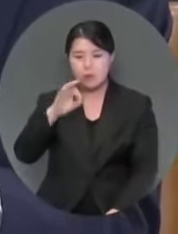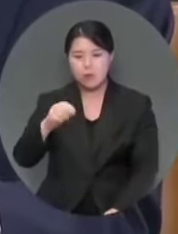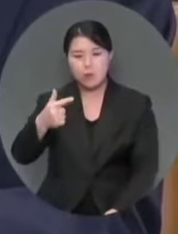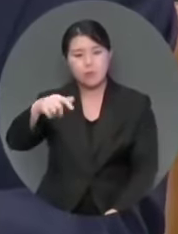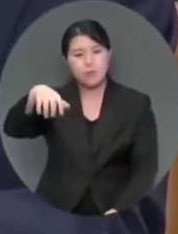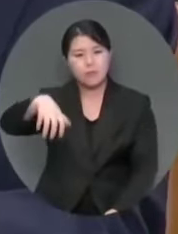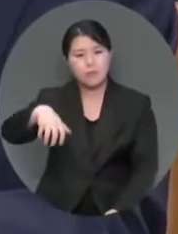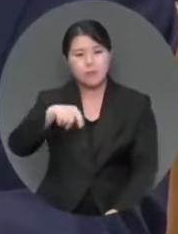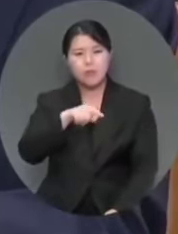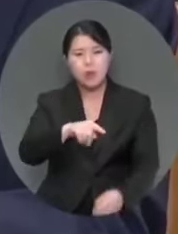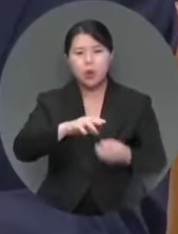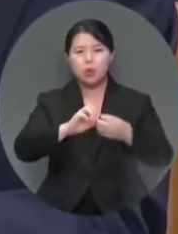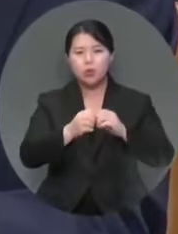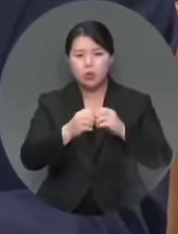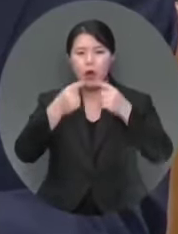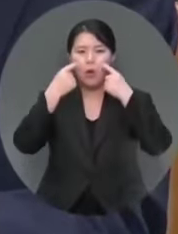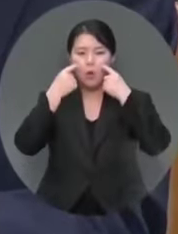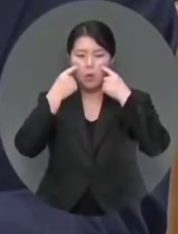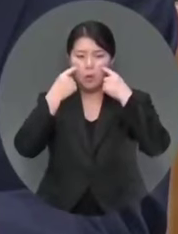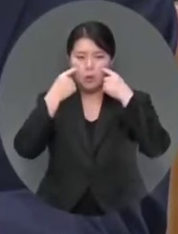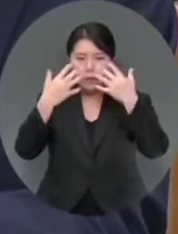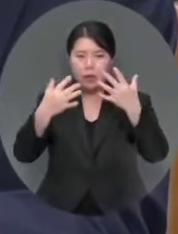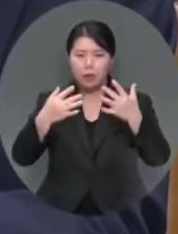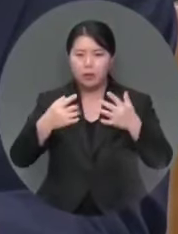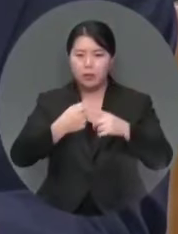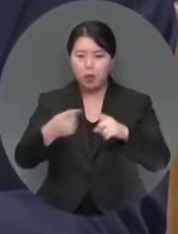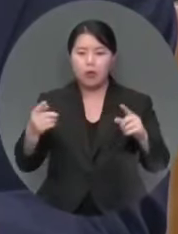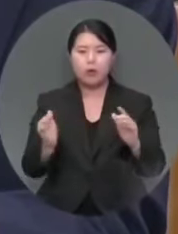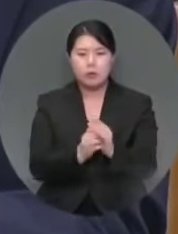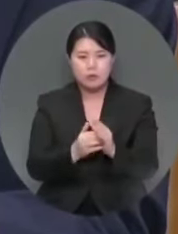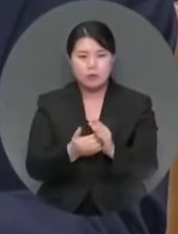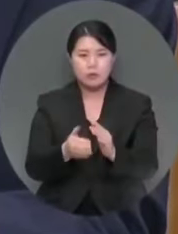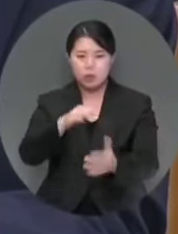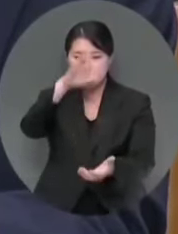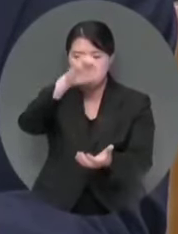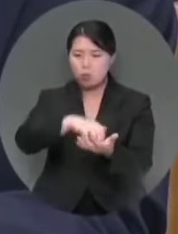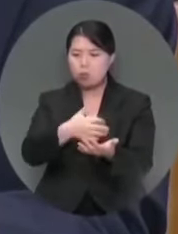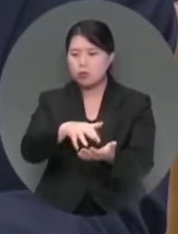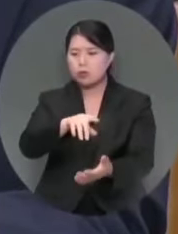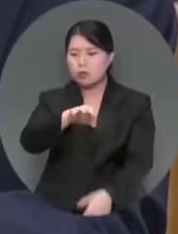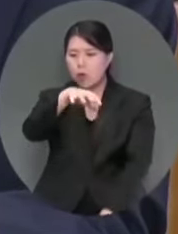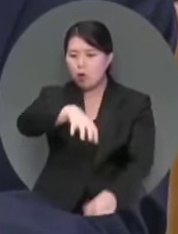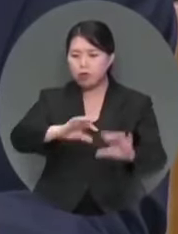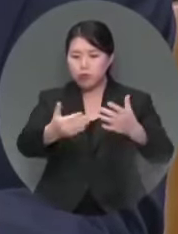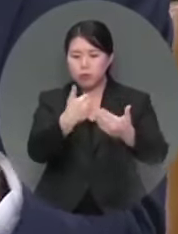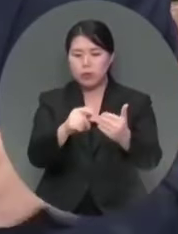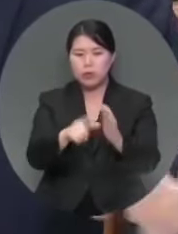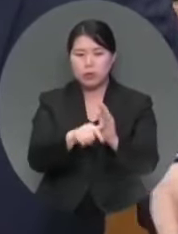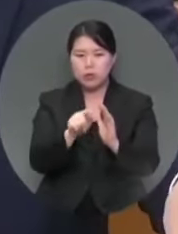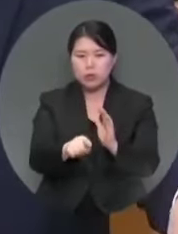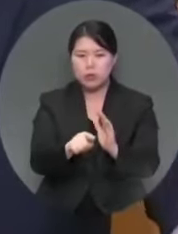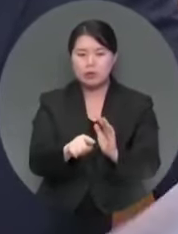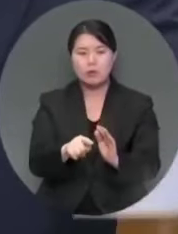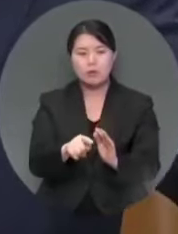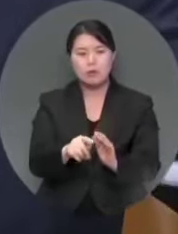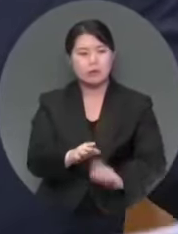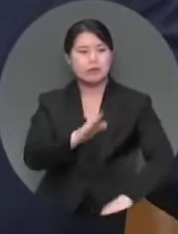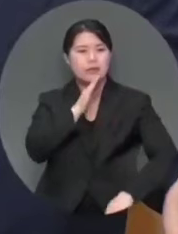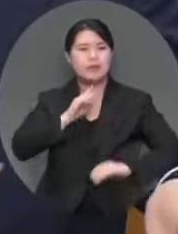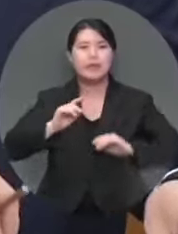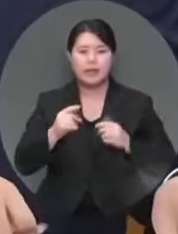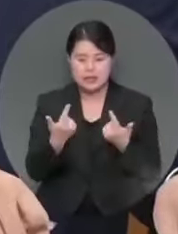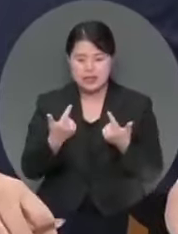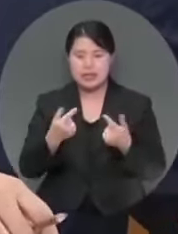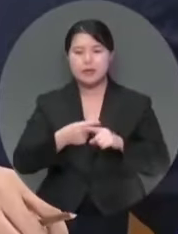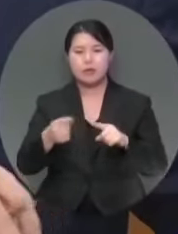감사원에서는 이건 조작이라고 명확히 판단을 한 거고 그러나 통계청 국정감사에서는 그와 다소 다른